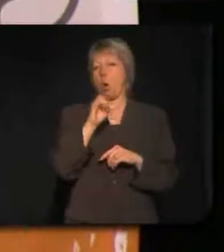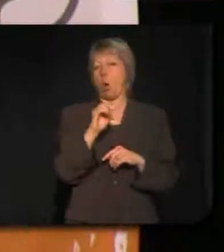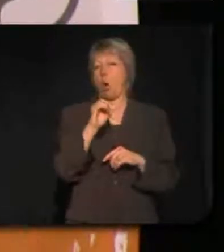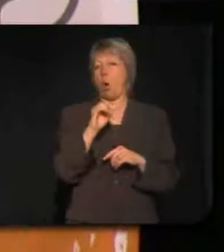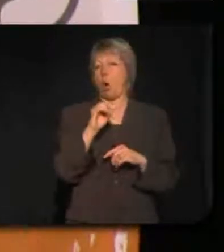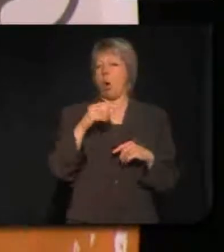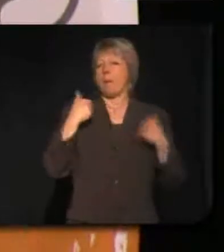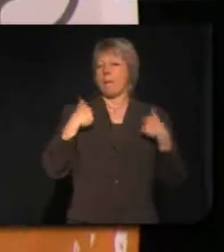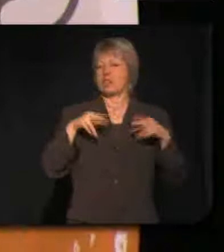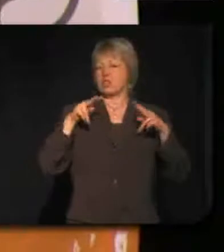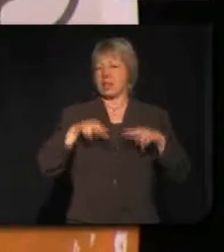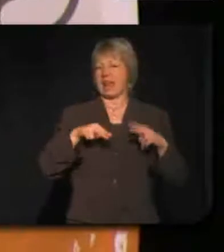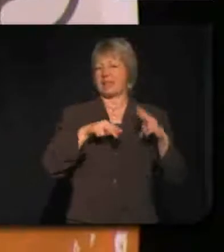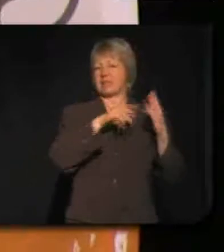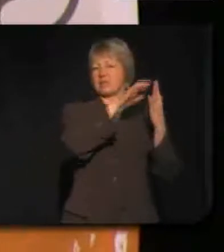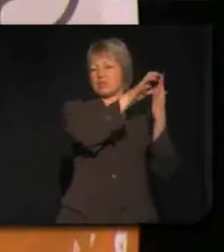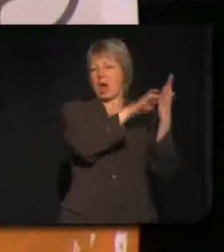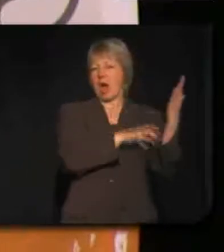der menschenrechts-